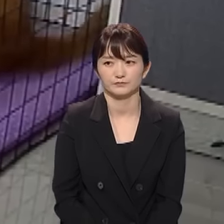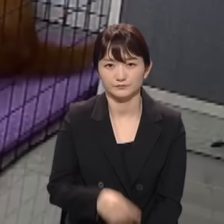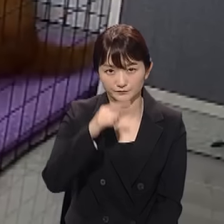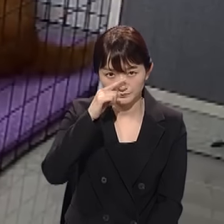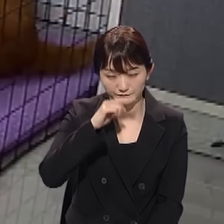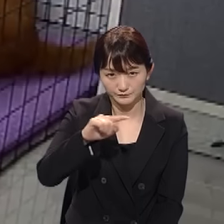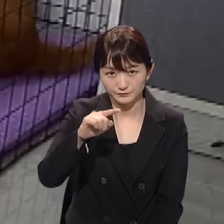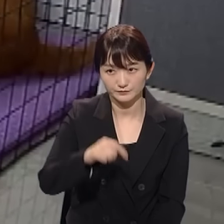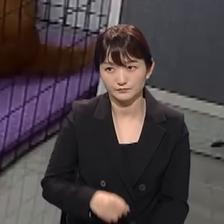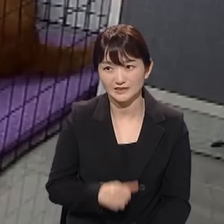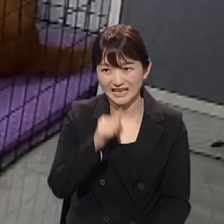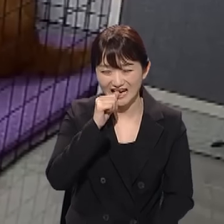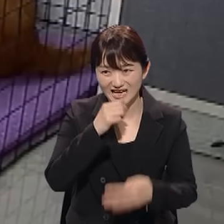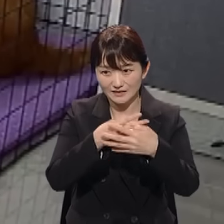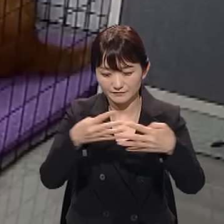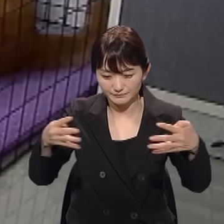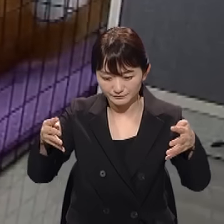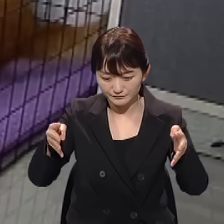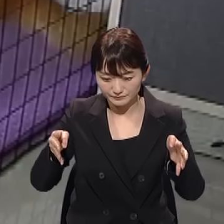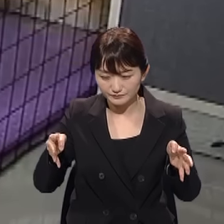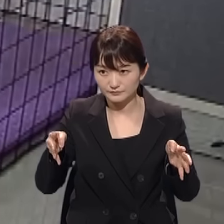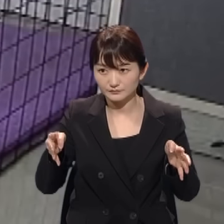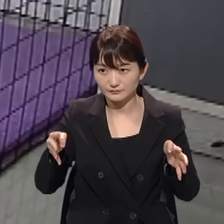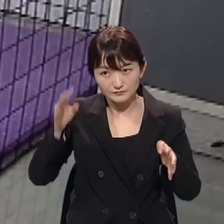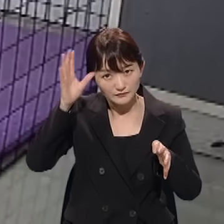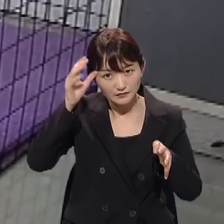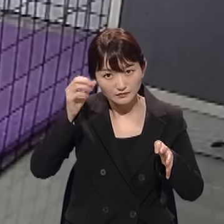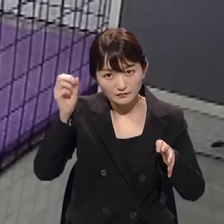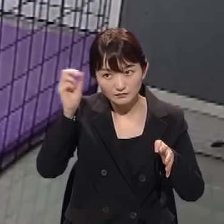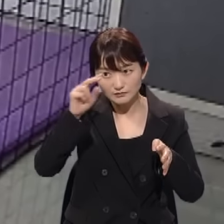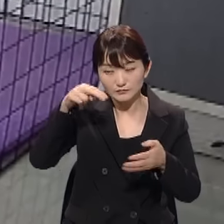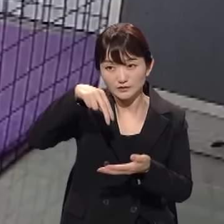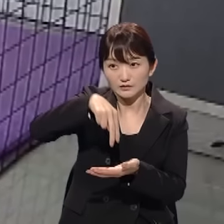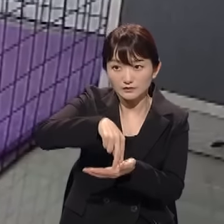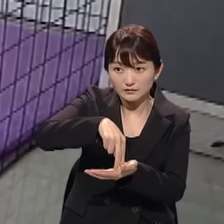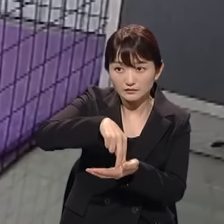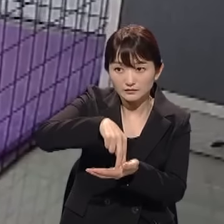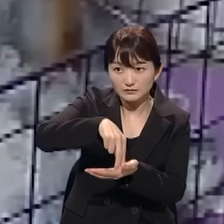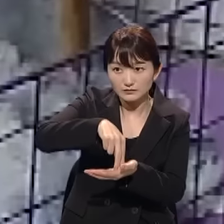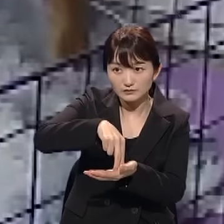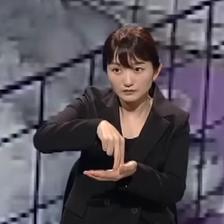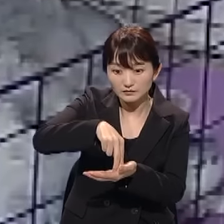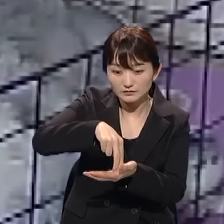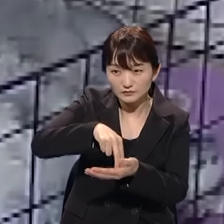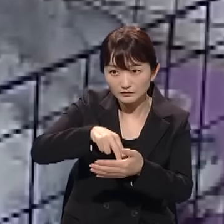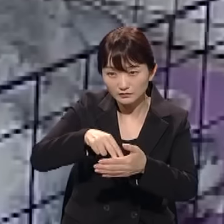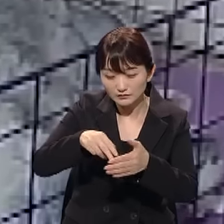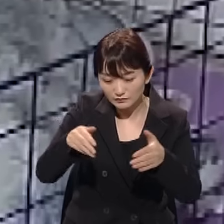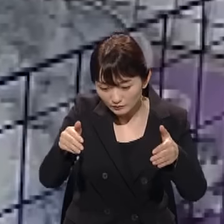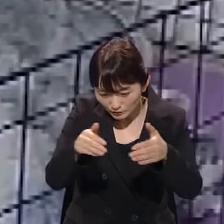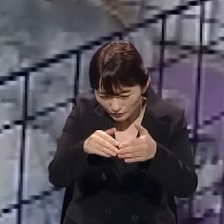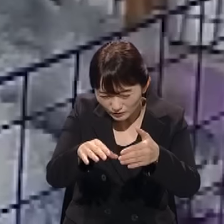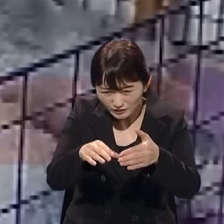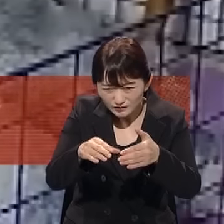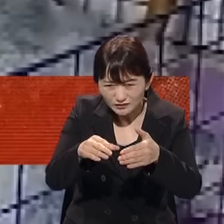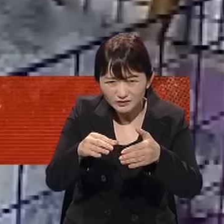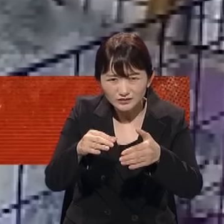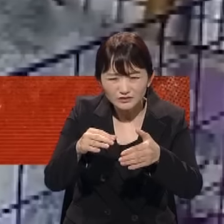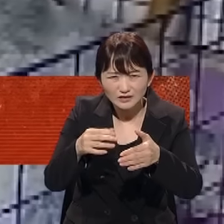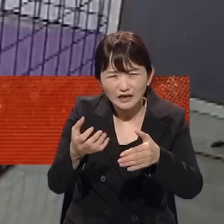태국입니다. 철제 울타리 안에 있던 개가 갑자기 벌떡 일어나더니 가장자리로 급히 다가갑니다. 구석에서는 낑낑거리는